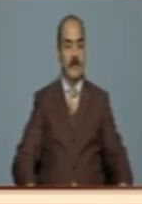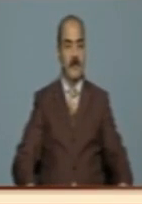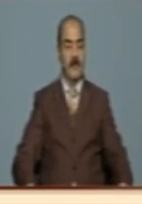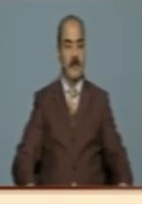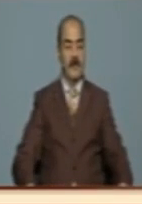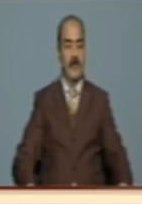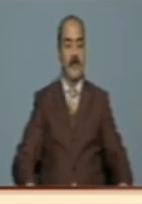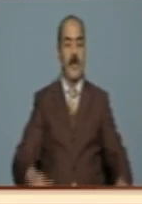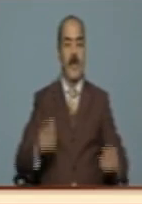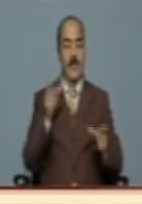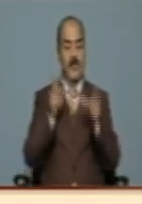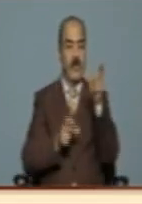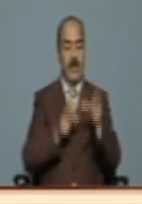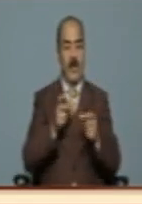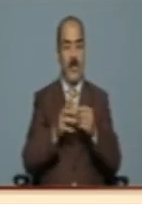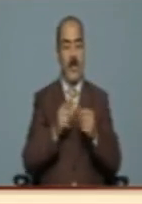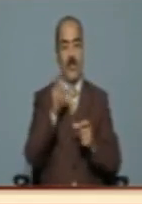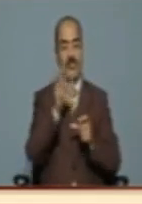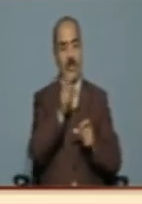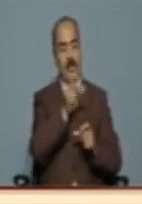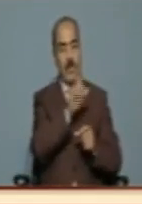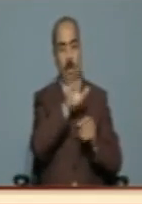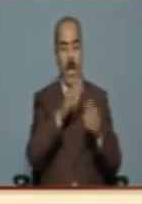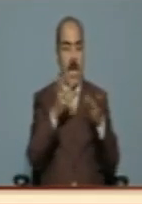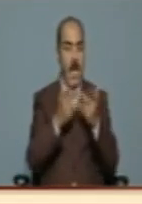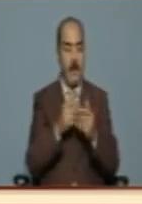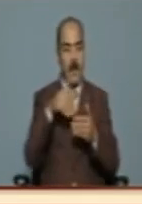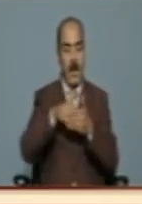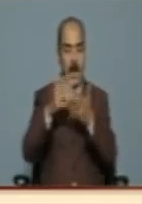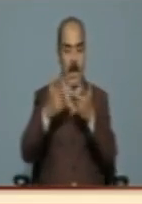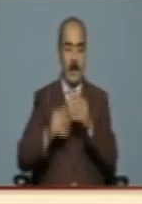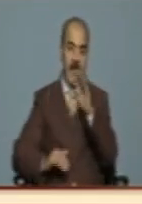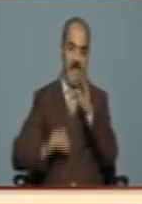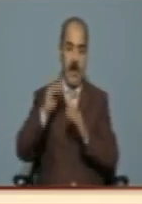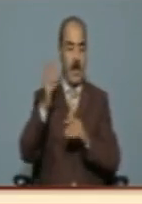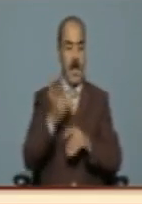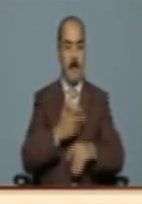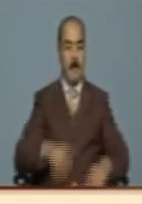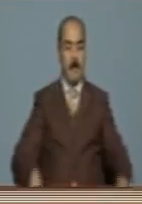عدد ما حصل عليه كل مرشح وفقا لأعلى الأصوات: